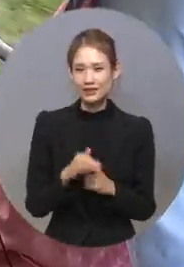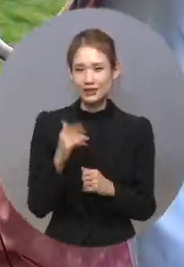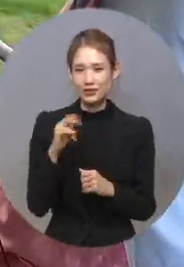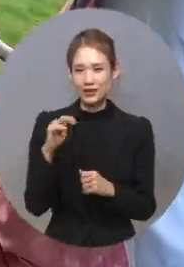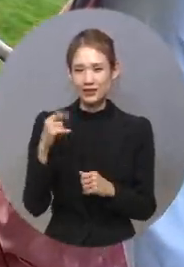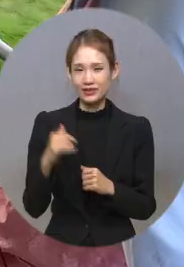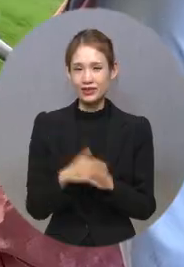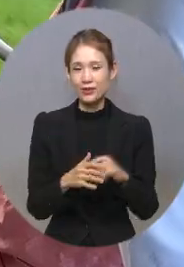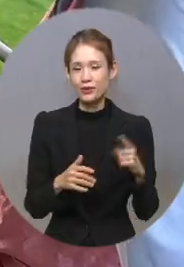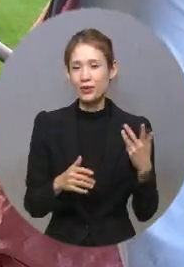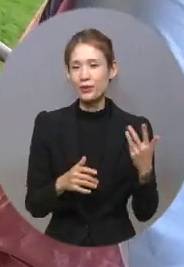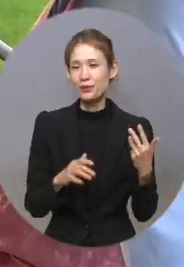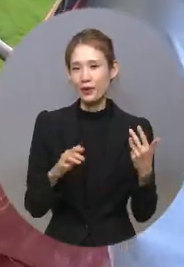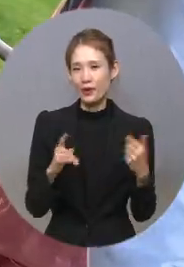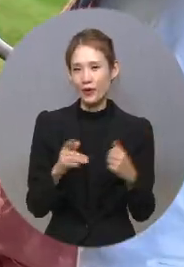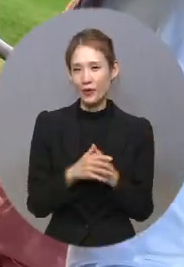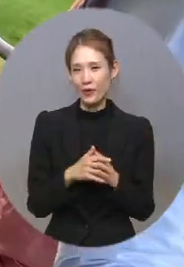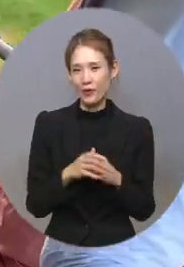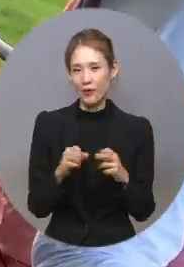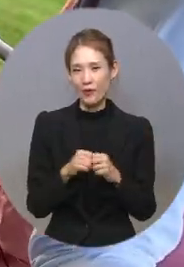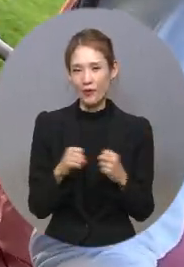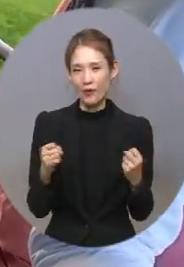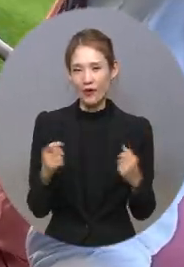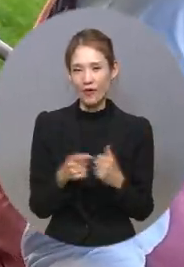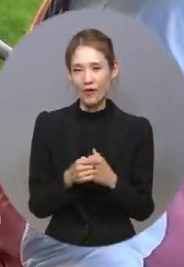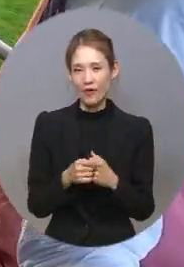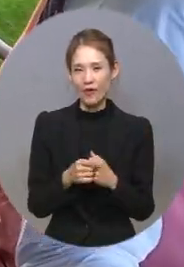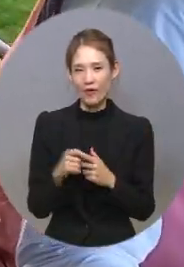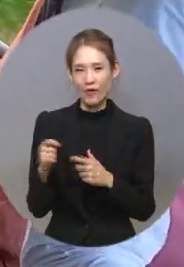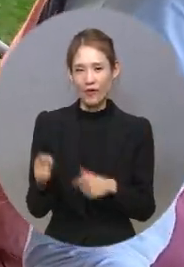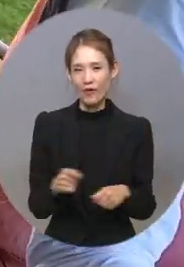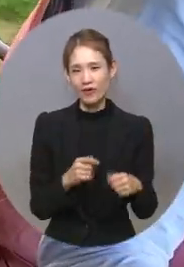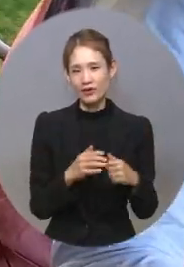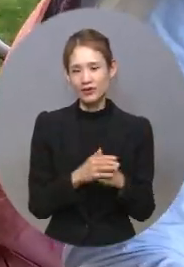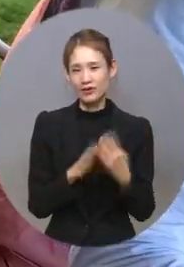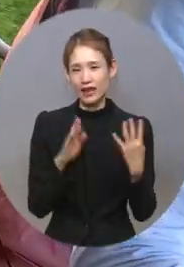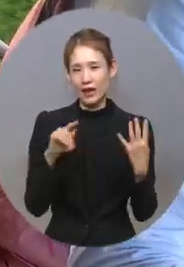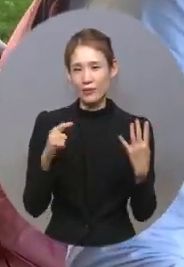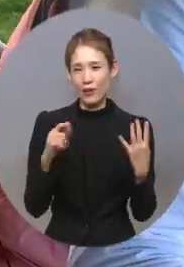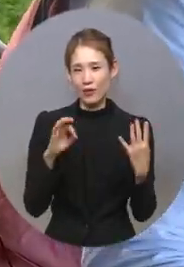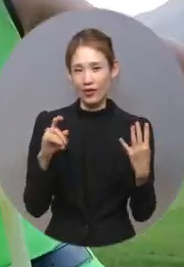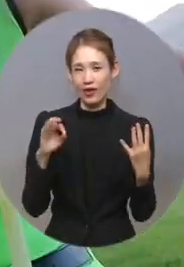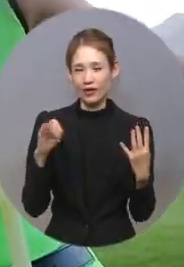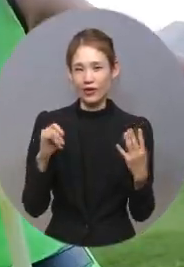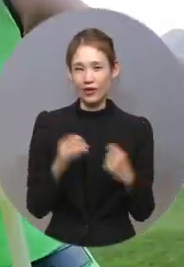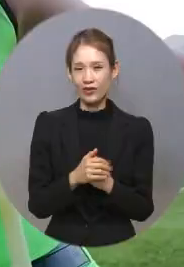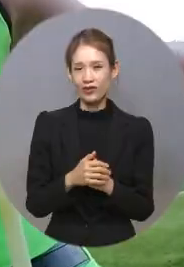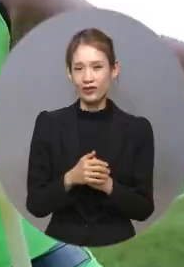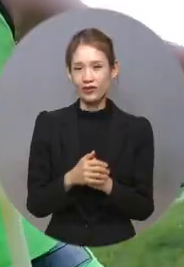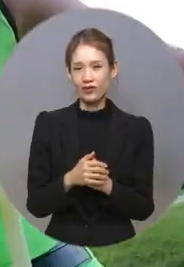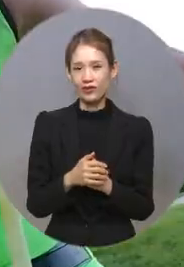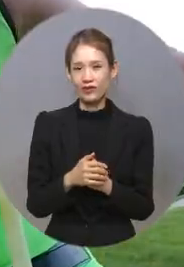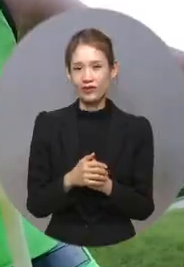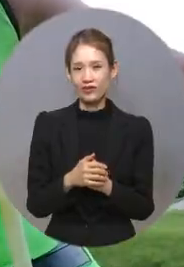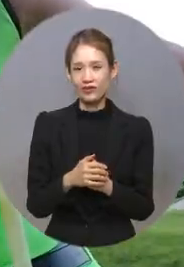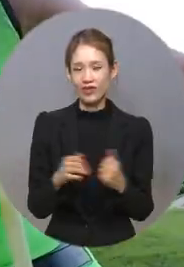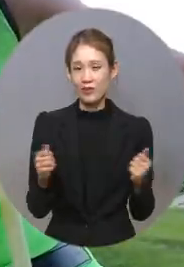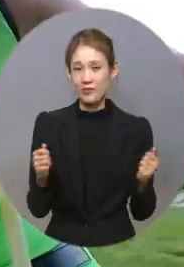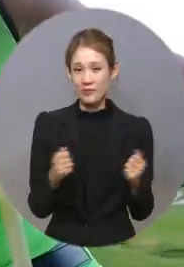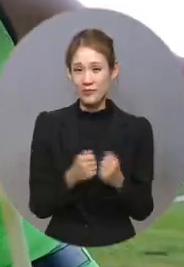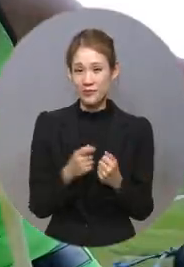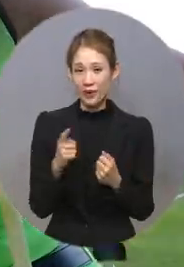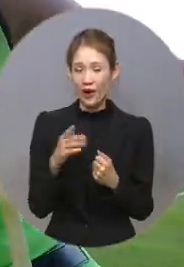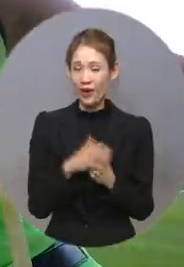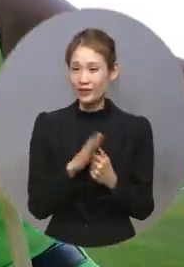180인데 대박. 뭘로 쳤어? 아이언으로 치던데. 어, 4번. 붙었어. 붙었어 붙었어. 대박.